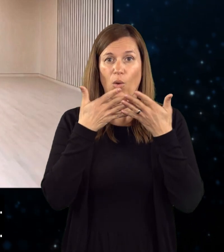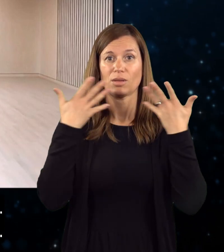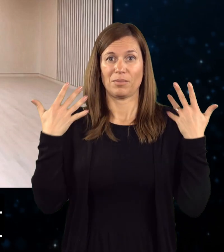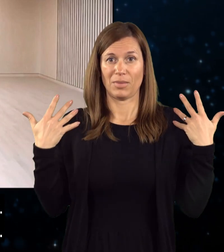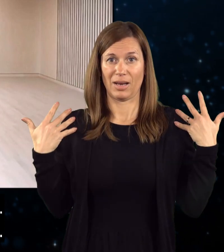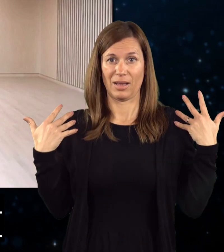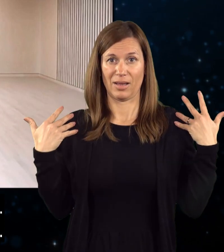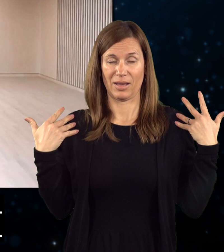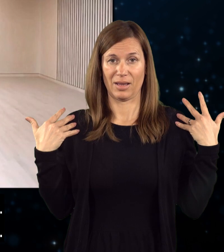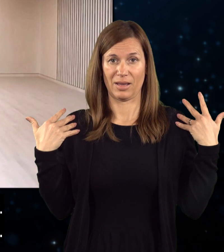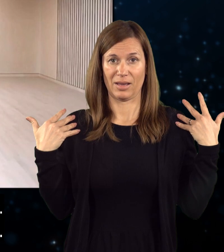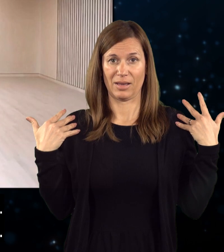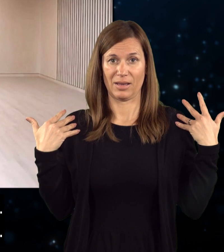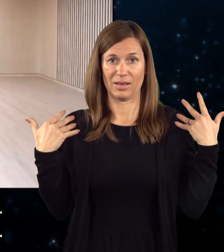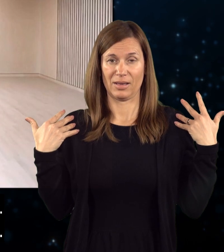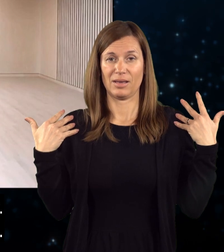odpre,